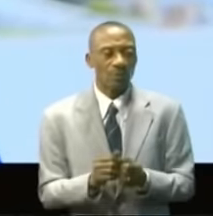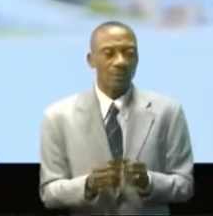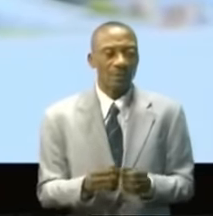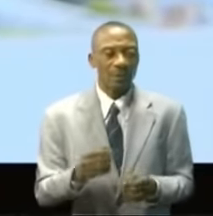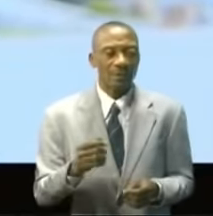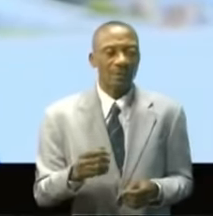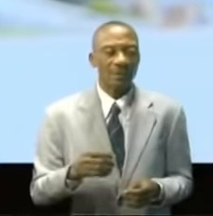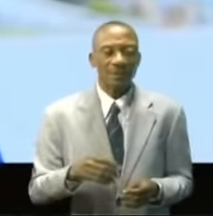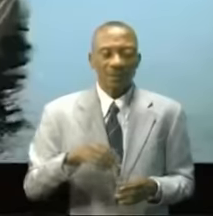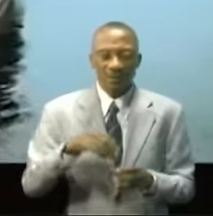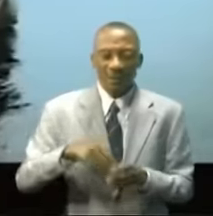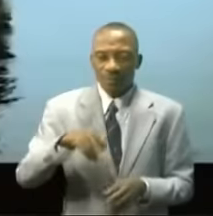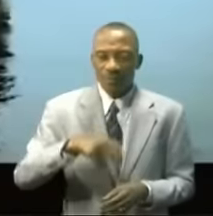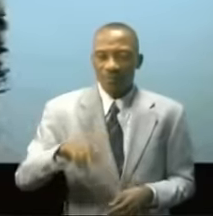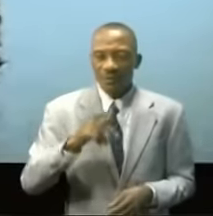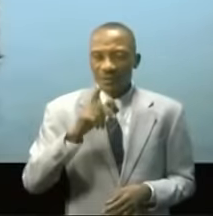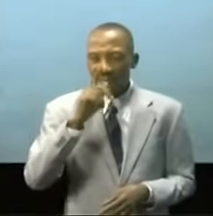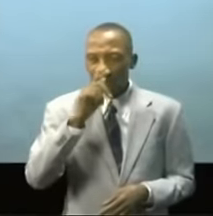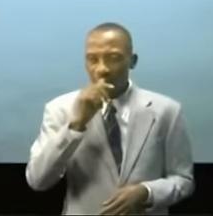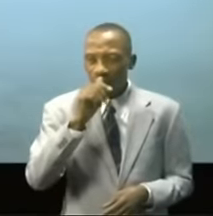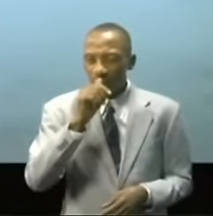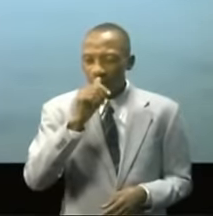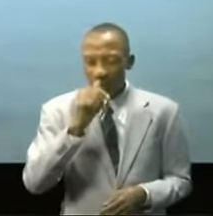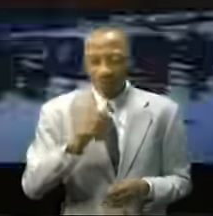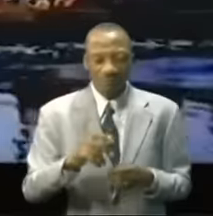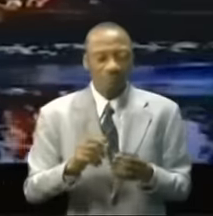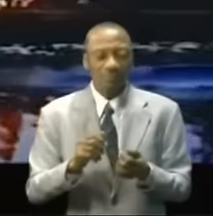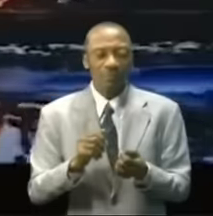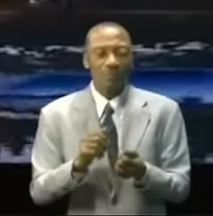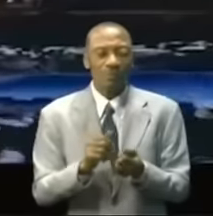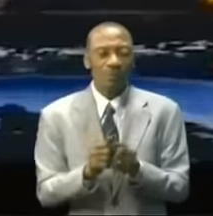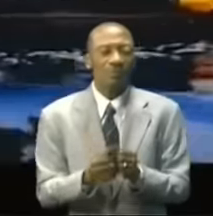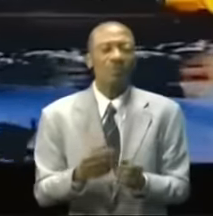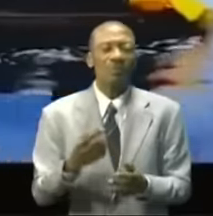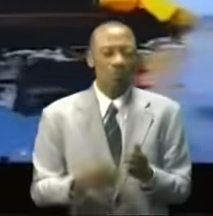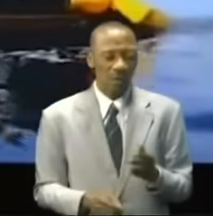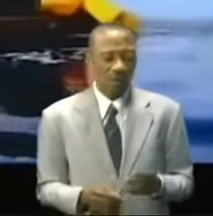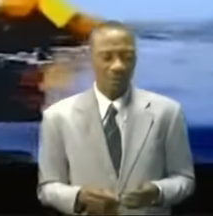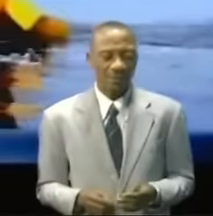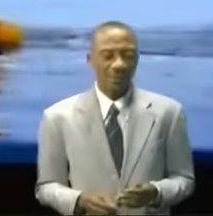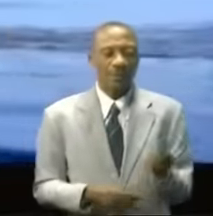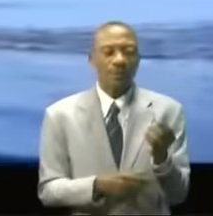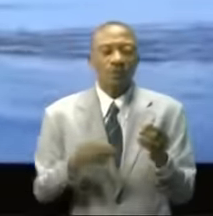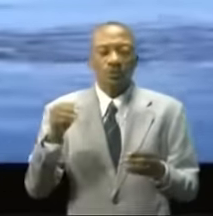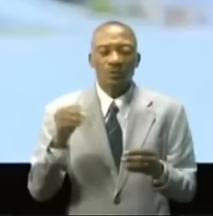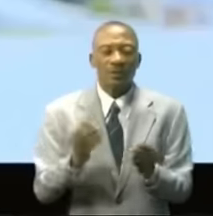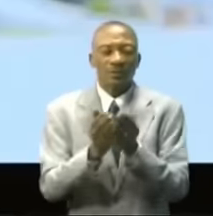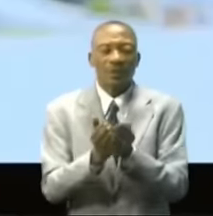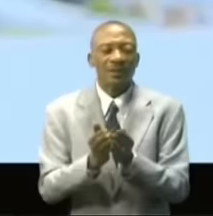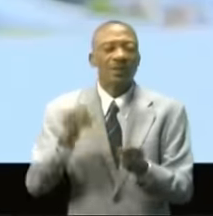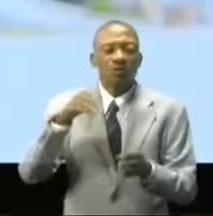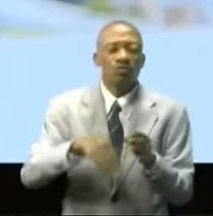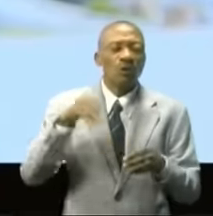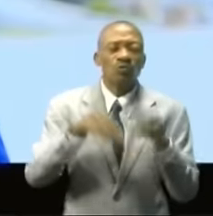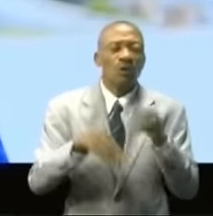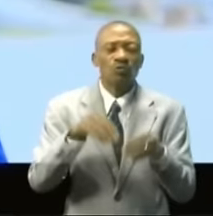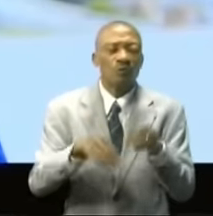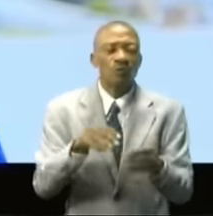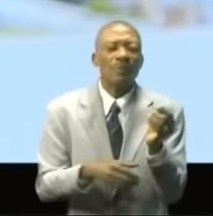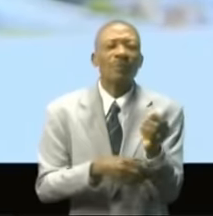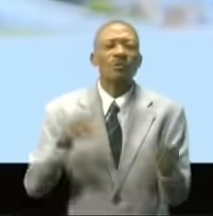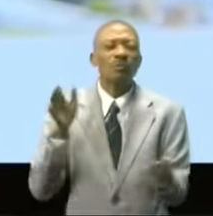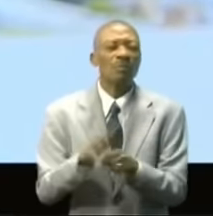du Maïndombe et qui causent pas mal de morts d'hommes. C'est une urgence pour le moment dans la province du Maïndombe et voilà pourquoi nous avons